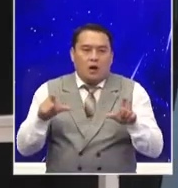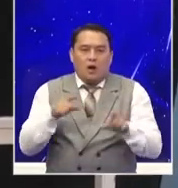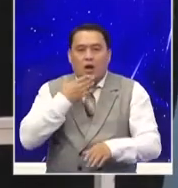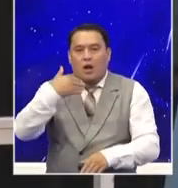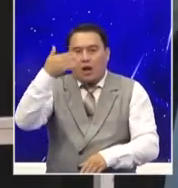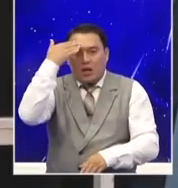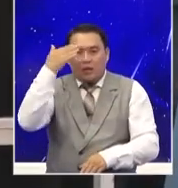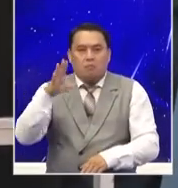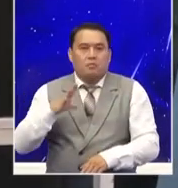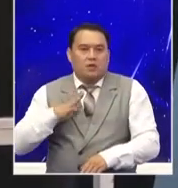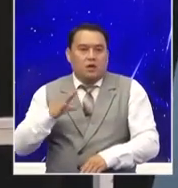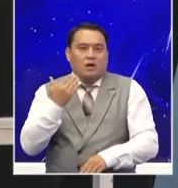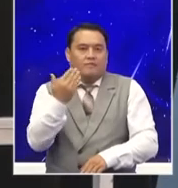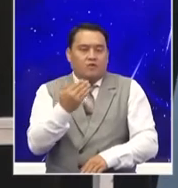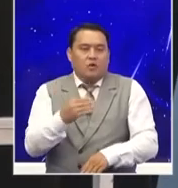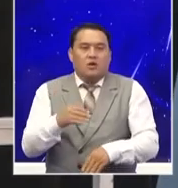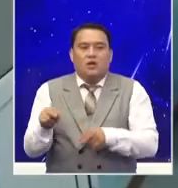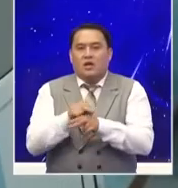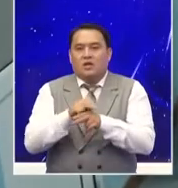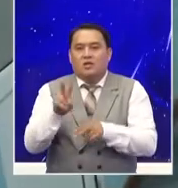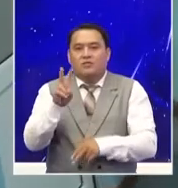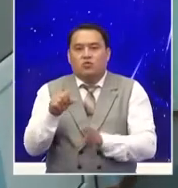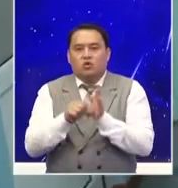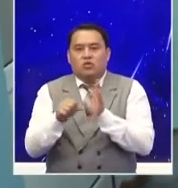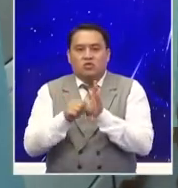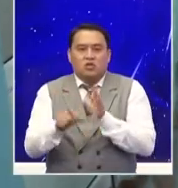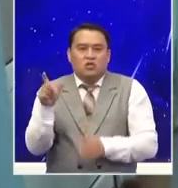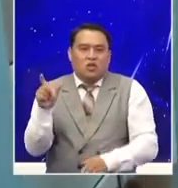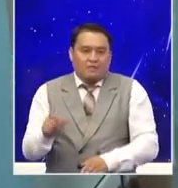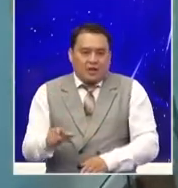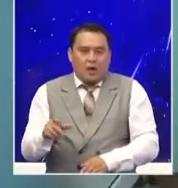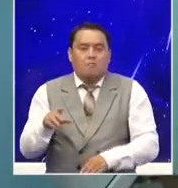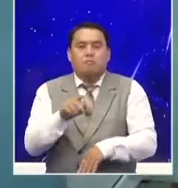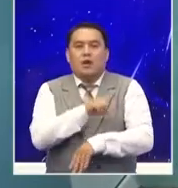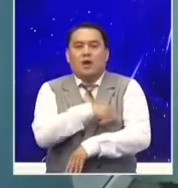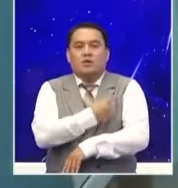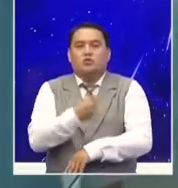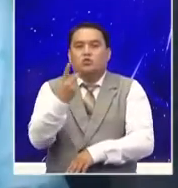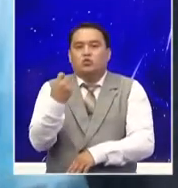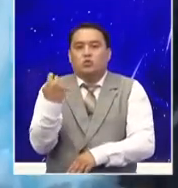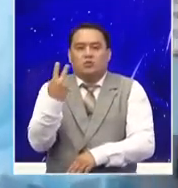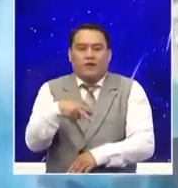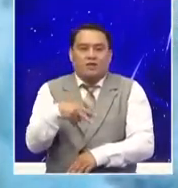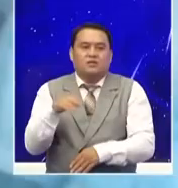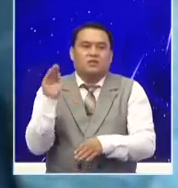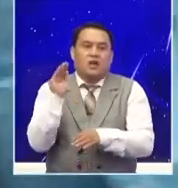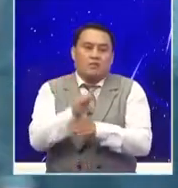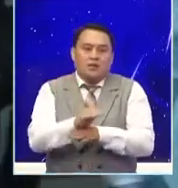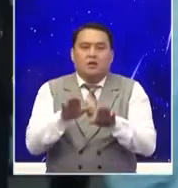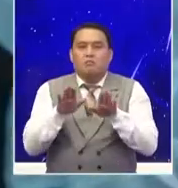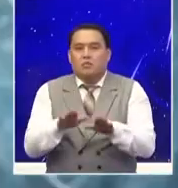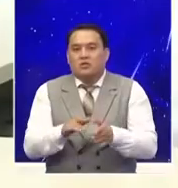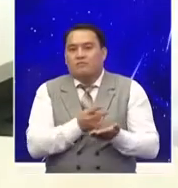разгар пандемии, в медучреждении прошли лечение около 260 пациентов. Тогда больницу на 120 коек оснастили дополнительными местами